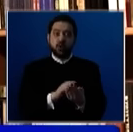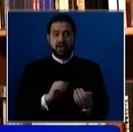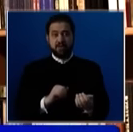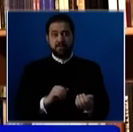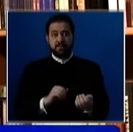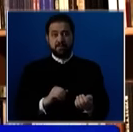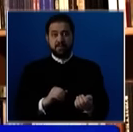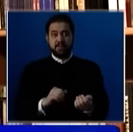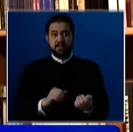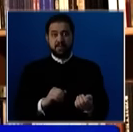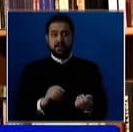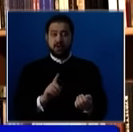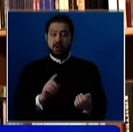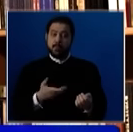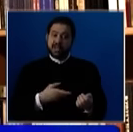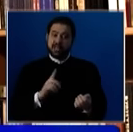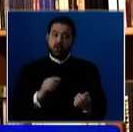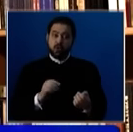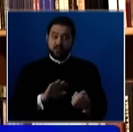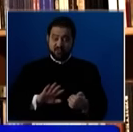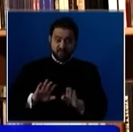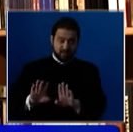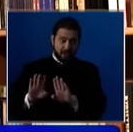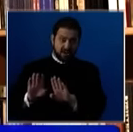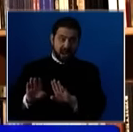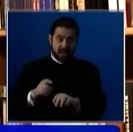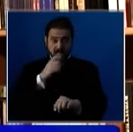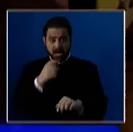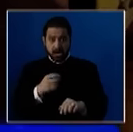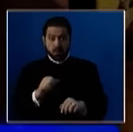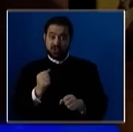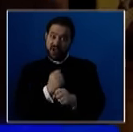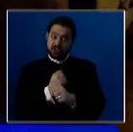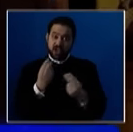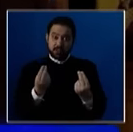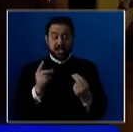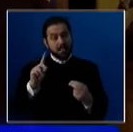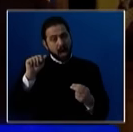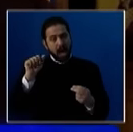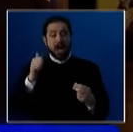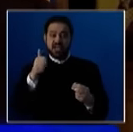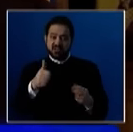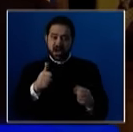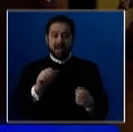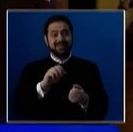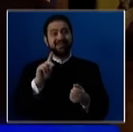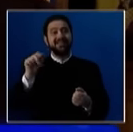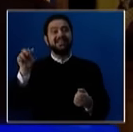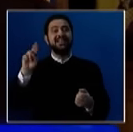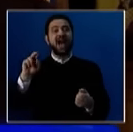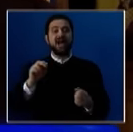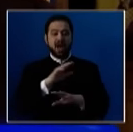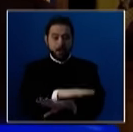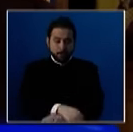nu doar facerea sau nu doar ferirea de rău, ci și facerea de bine până la urmă. Da, dar mântuirea